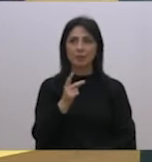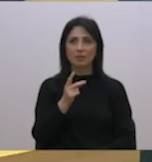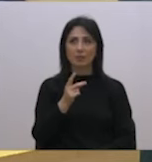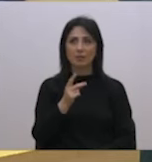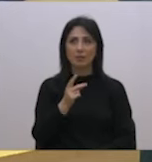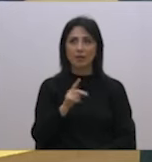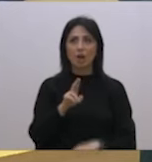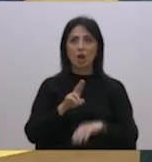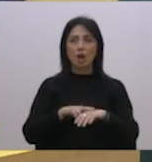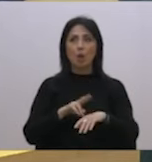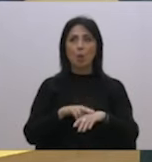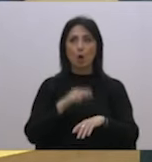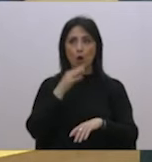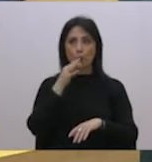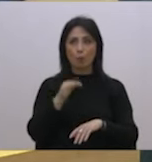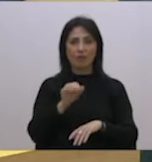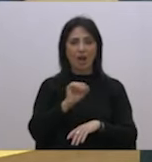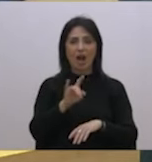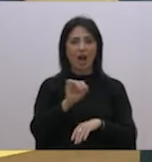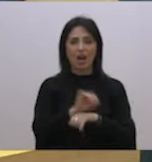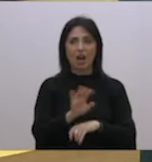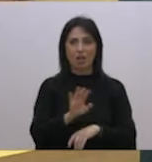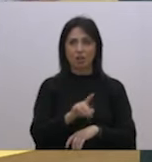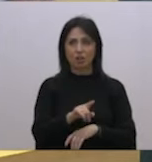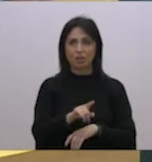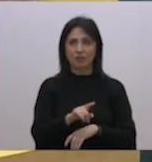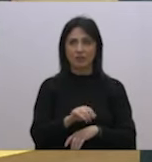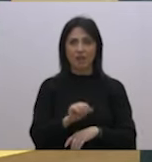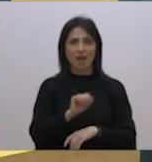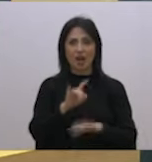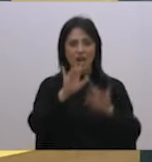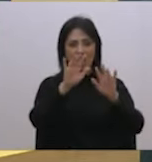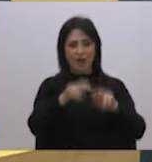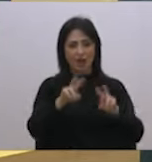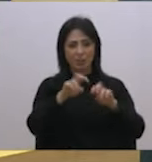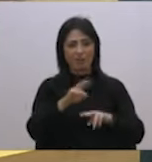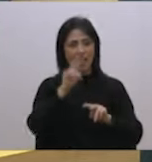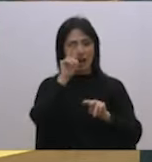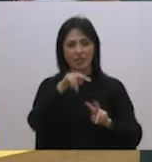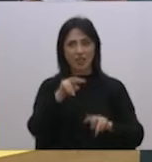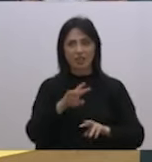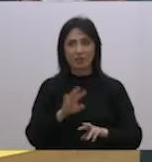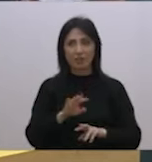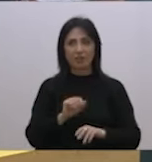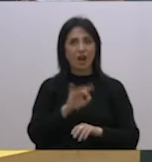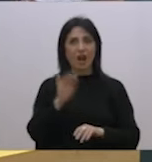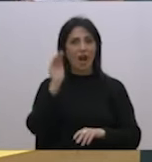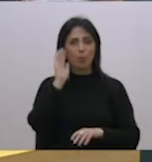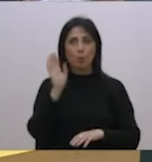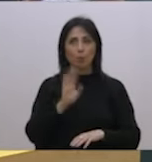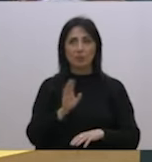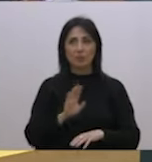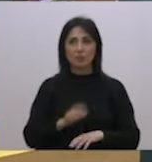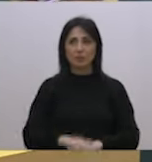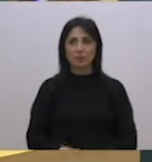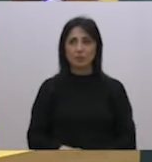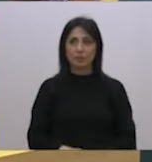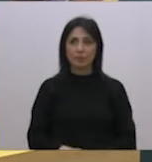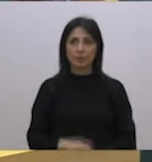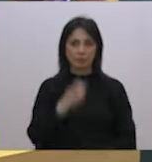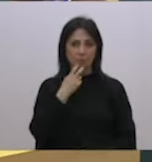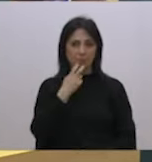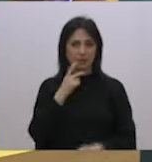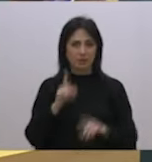Ჯო პოლიციელს როეუნები არ გააჩერო. არ გაჩხრიკო, არ დაათვალიერო, არ მოუსმინო.